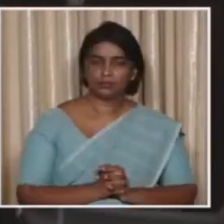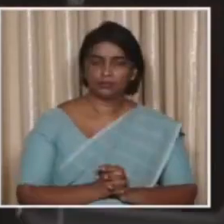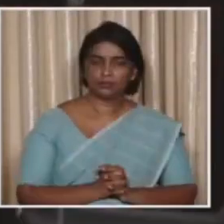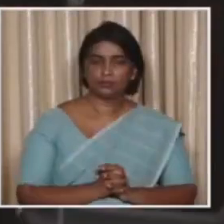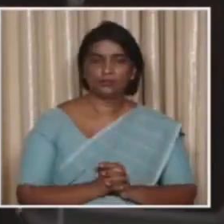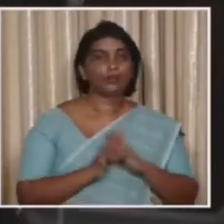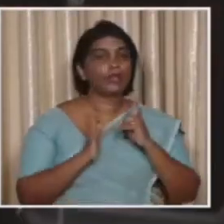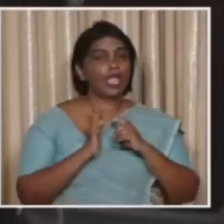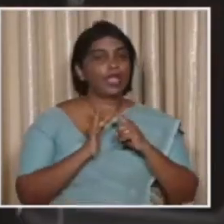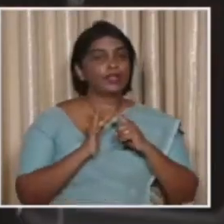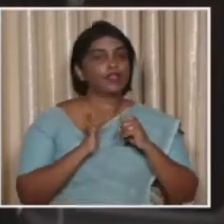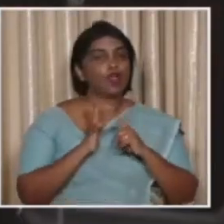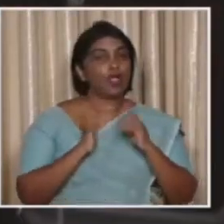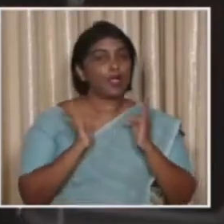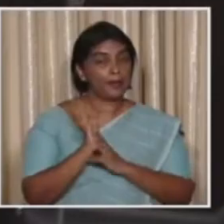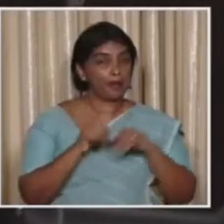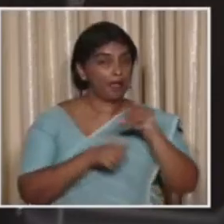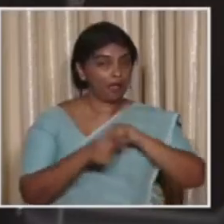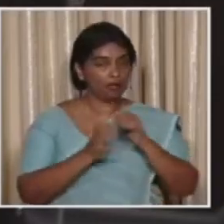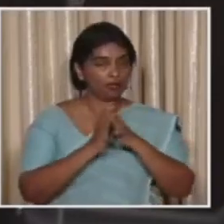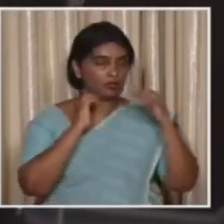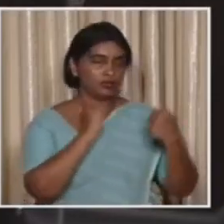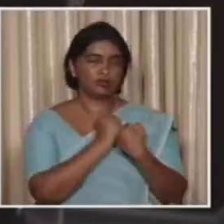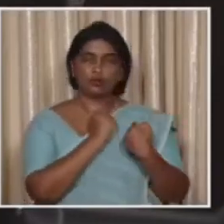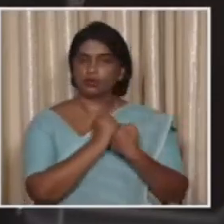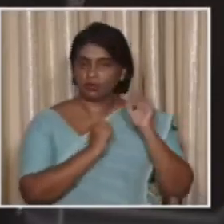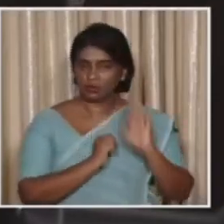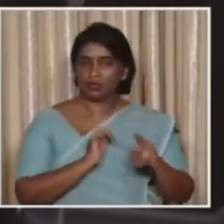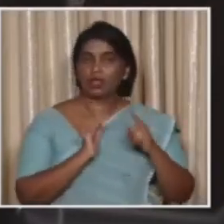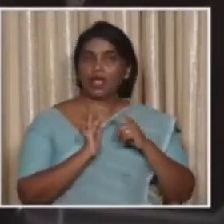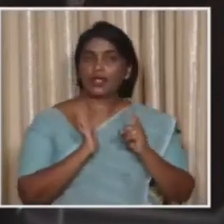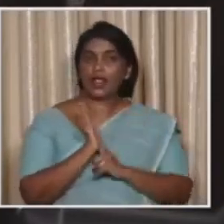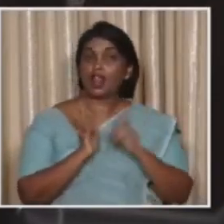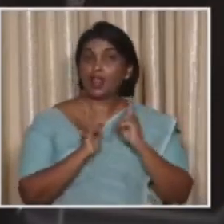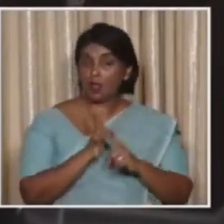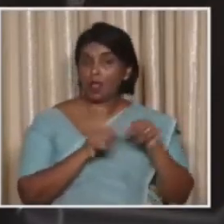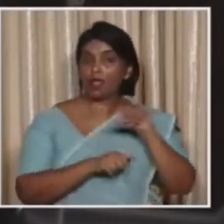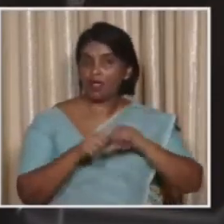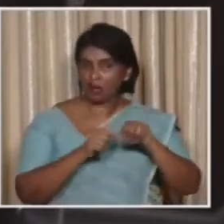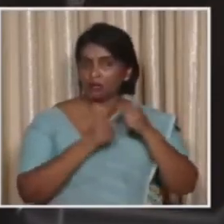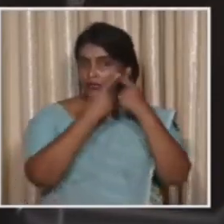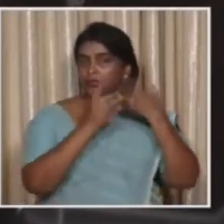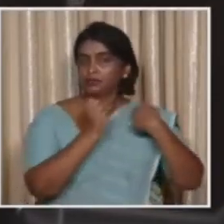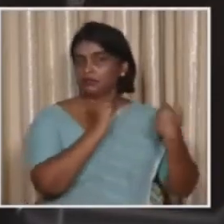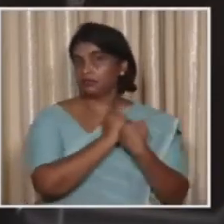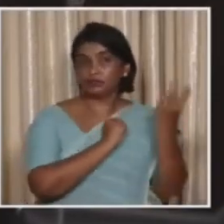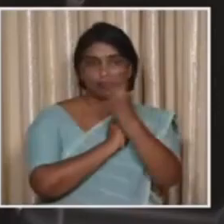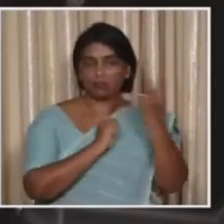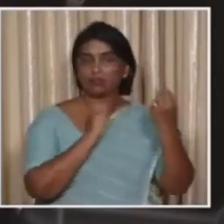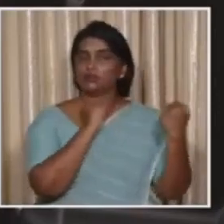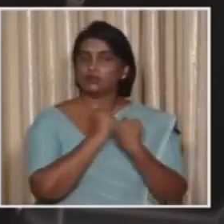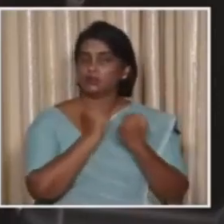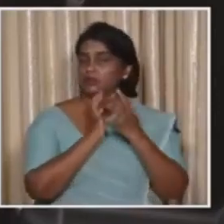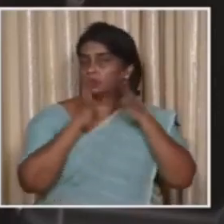IOM ආයතනය සුවිශේෂී සහයෝගයක් මේ සඳහා ලබා දෙනවා. ඒ වගේම IELO ආයතනයත් විවිධ ක්ෂේත්‍ර හරහා අපිට මේ ආයතන දෙකම අපිට